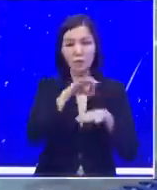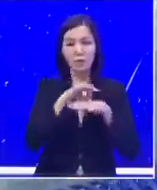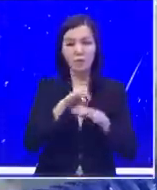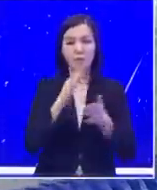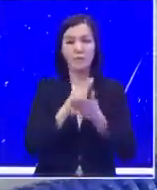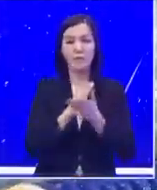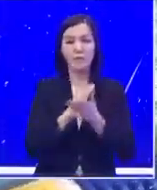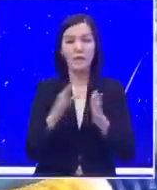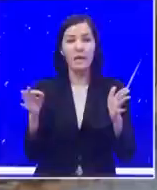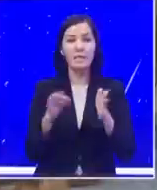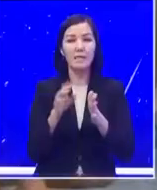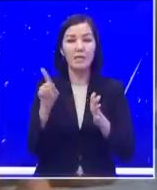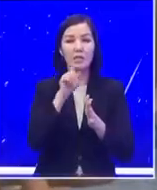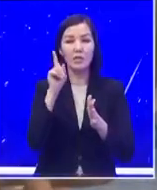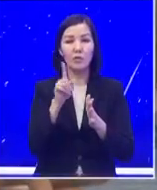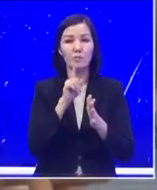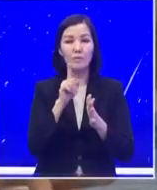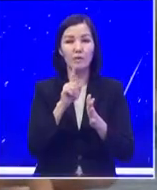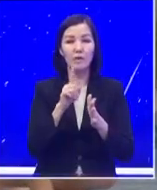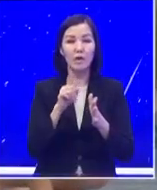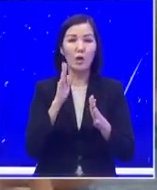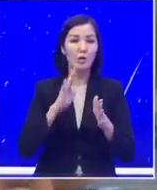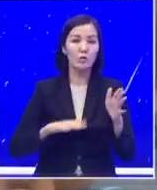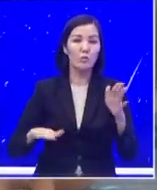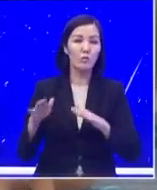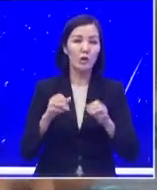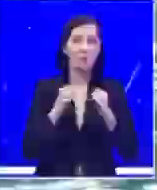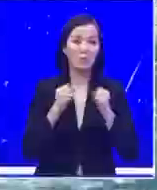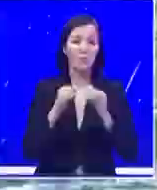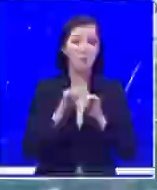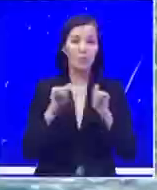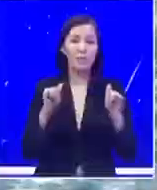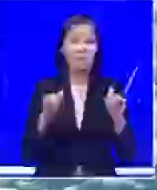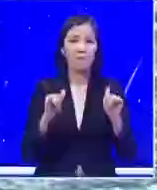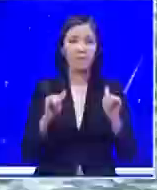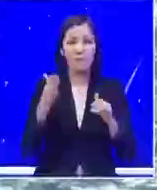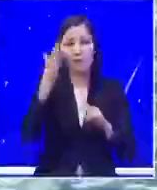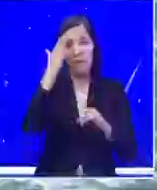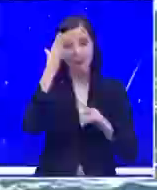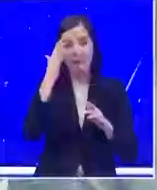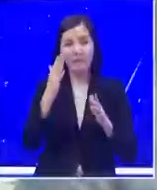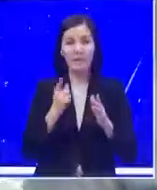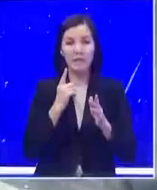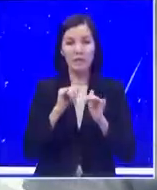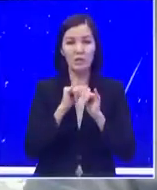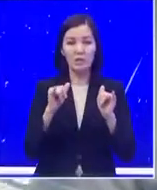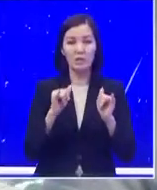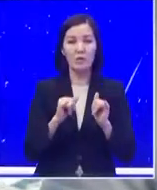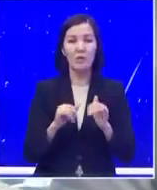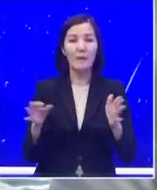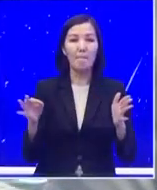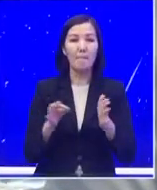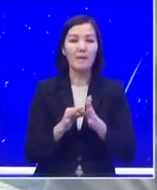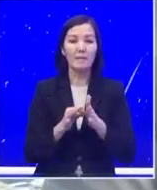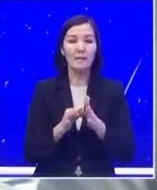ұйымдастырылып келеді. Мақсаты жасөспірімдер арасында суда жүзу спортын дамытып, олардың қабілеттерін шыңдау. Жарысымыздың мақсаты